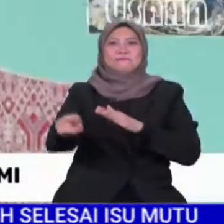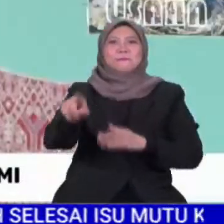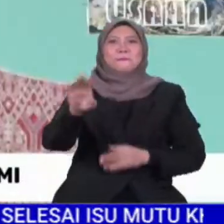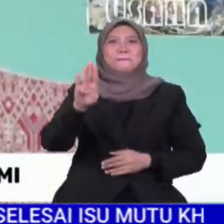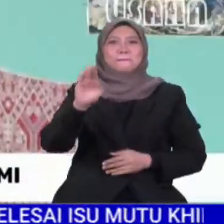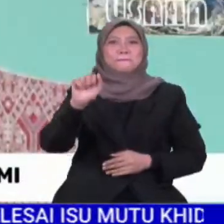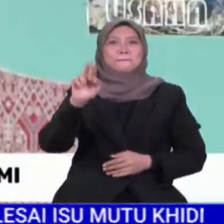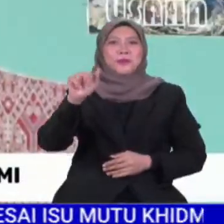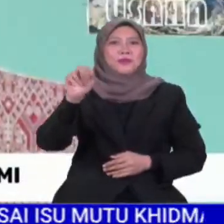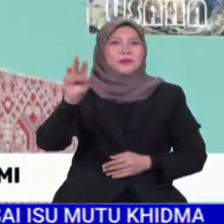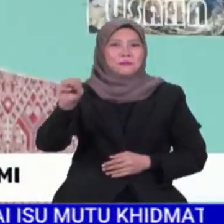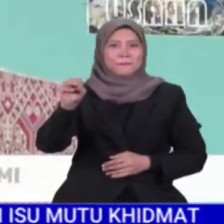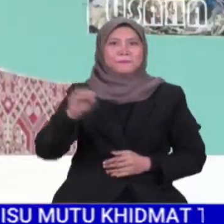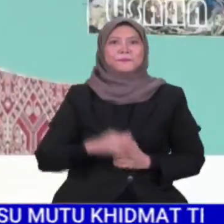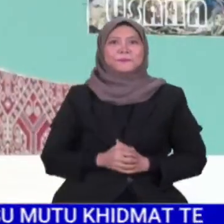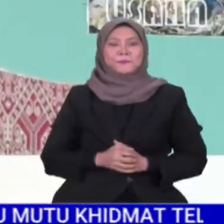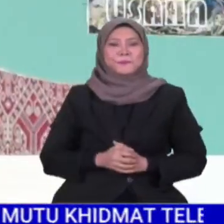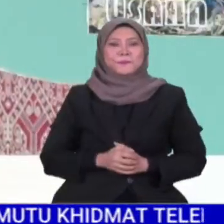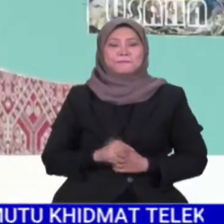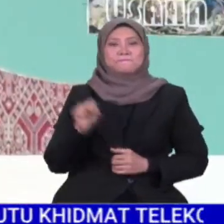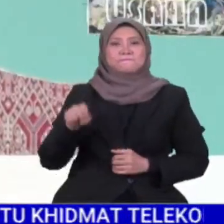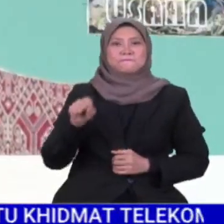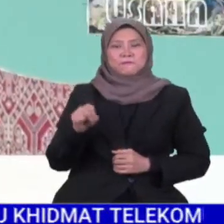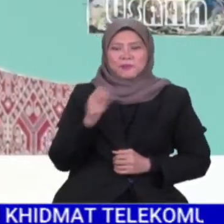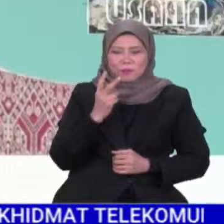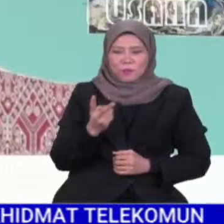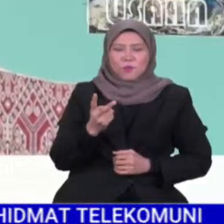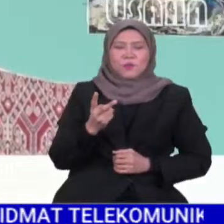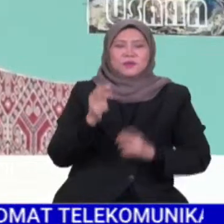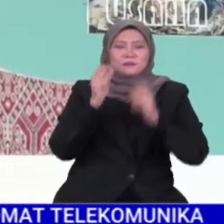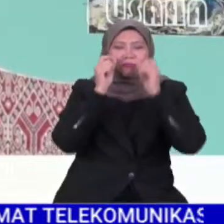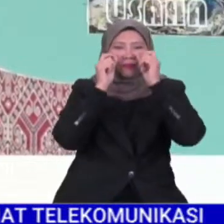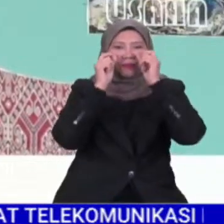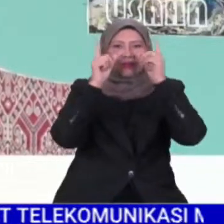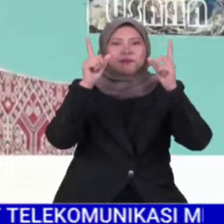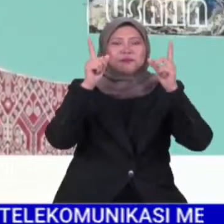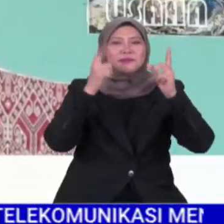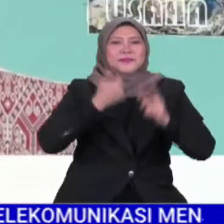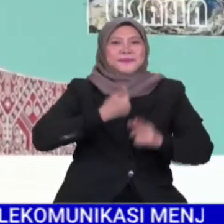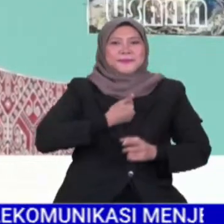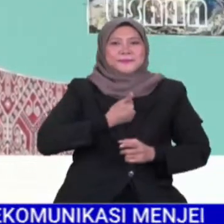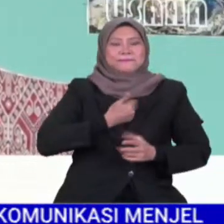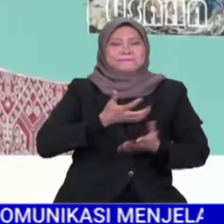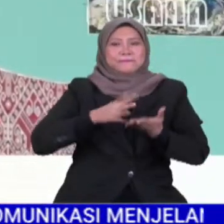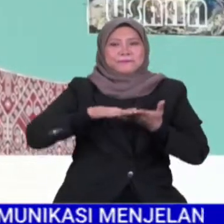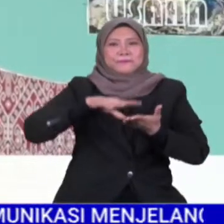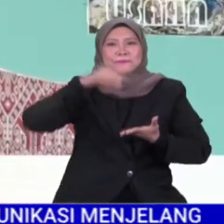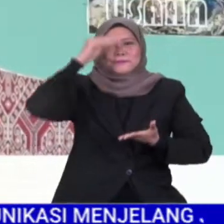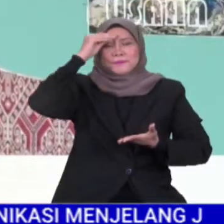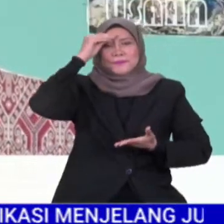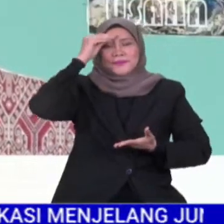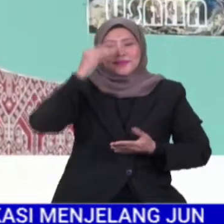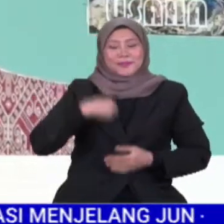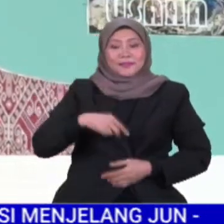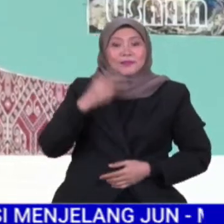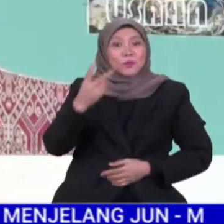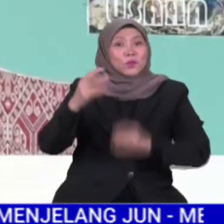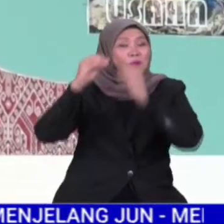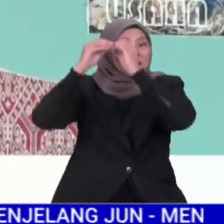itu. Inilah yang beri satu kesedaran yang sangat tinggi kepada diri saya sendiri. Selama ini saya